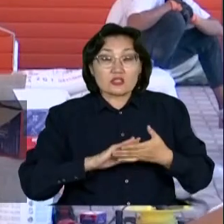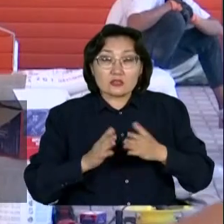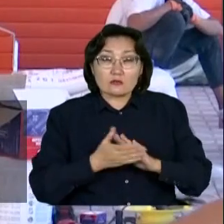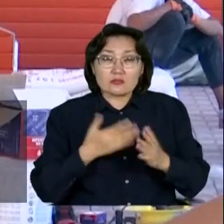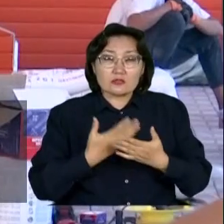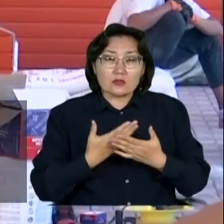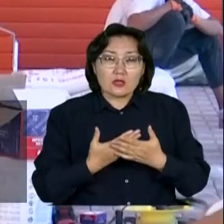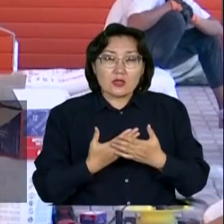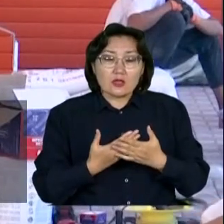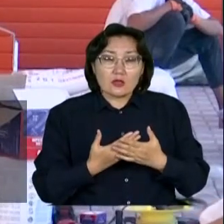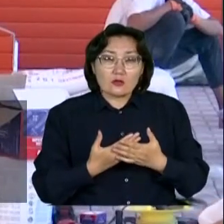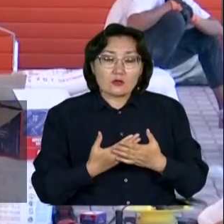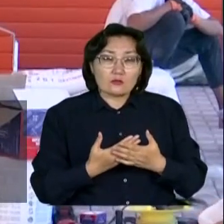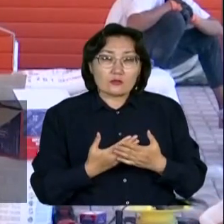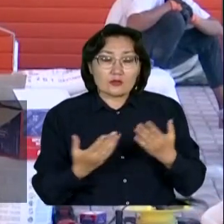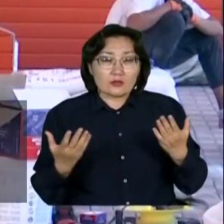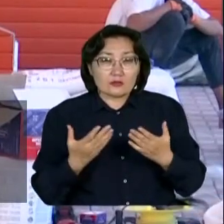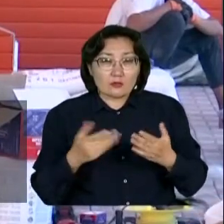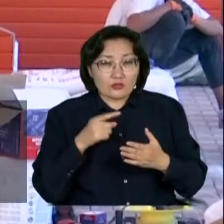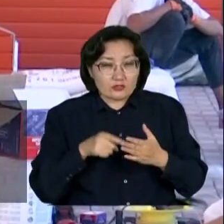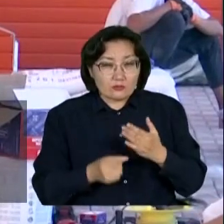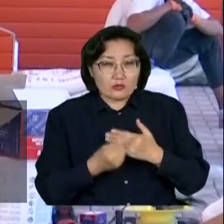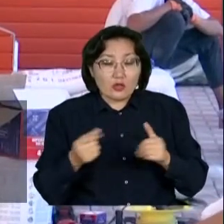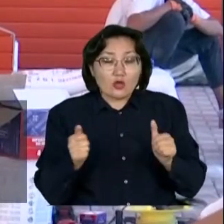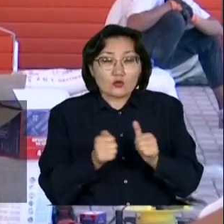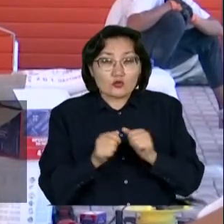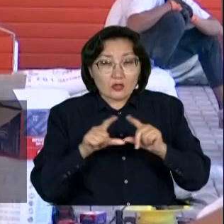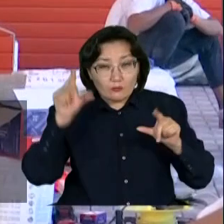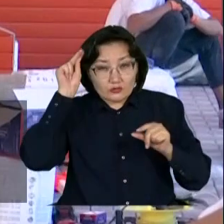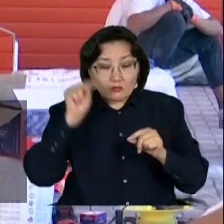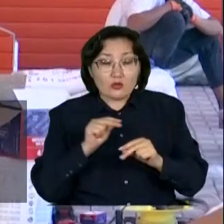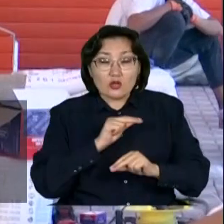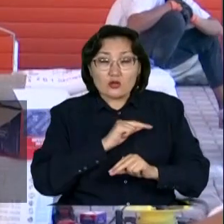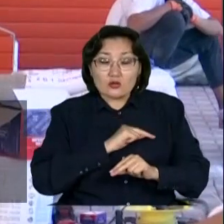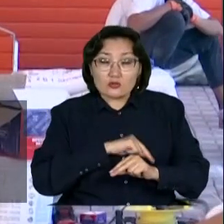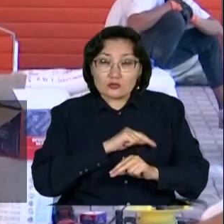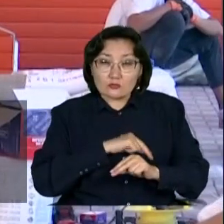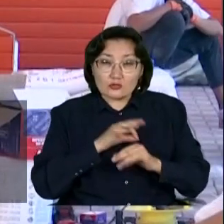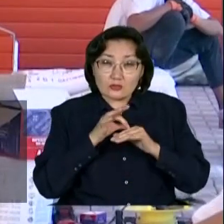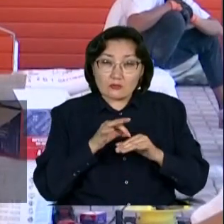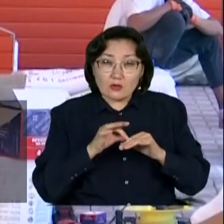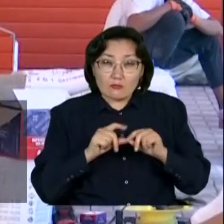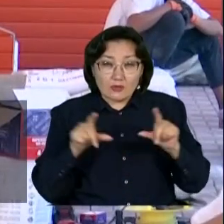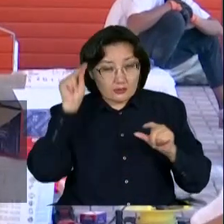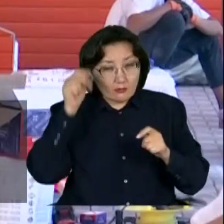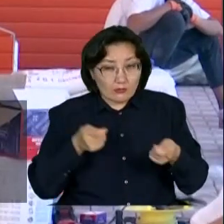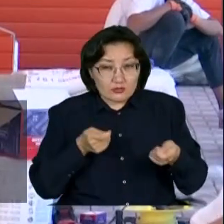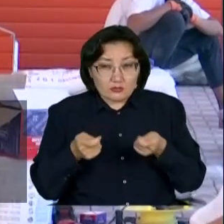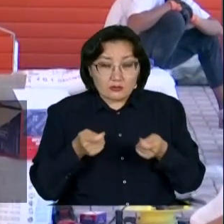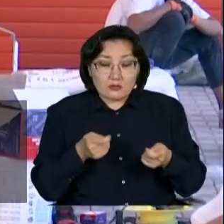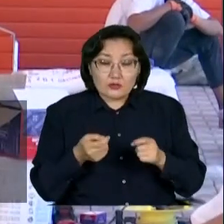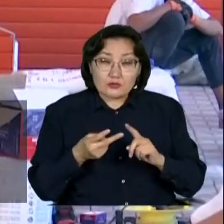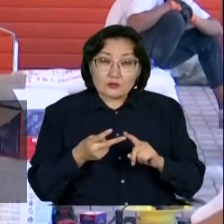мысалы, сондай бір мәселелер туып отырса, көрші мектептерге де жұмыс істетуге мектеп басшысымен